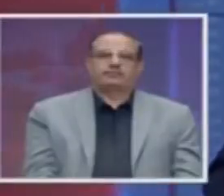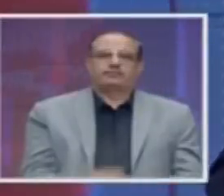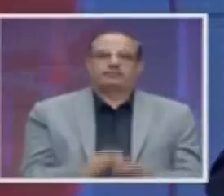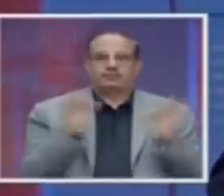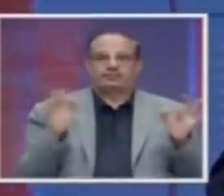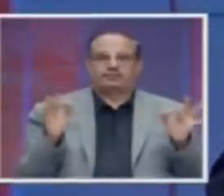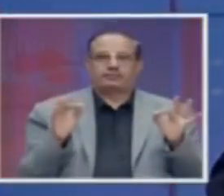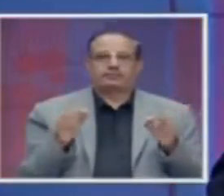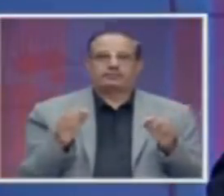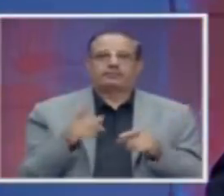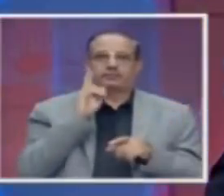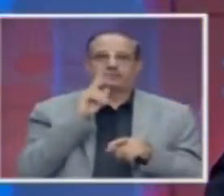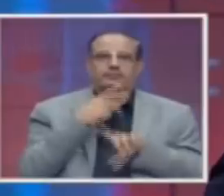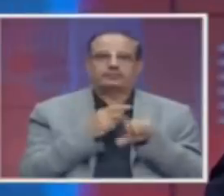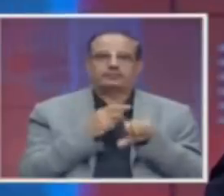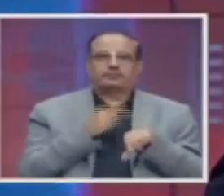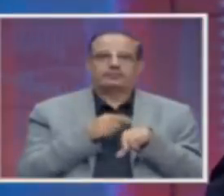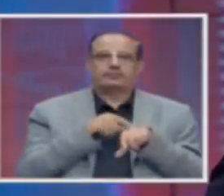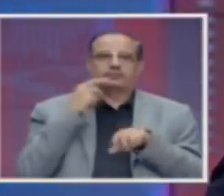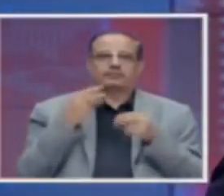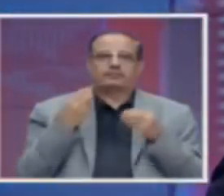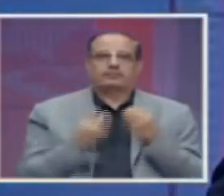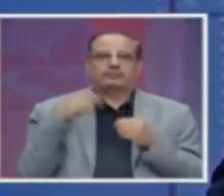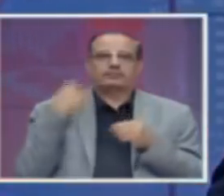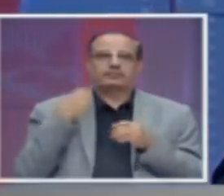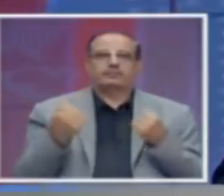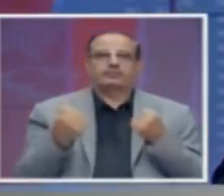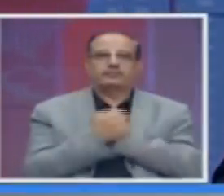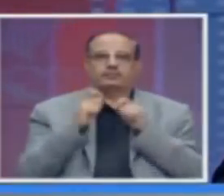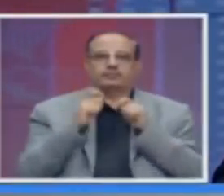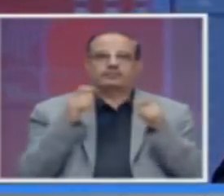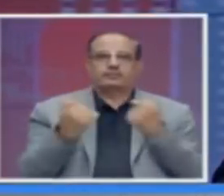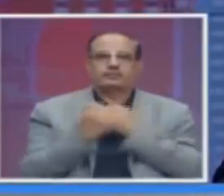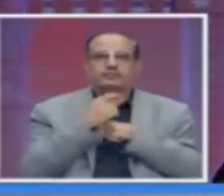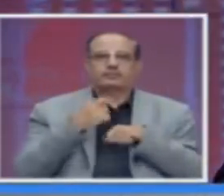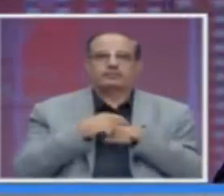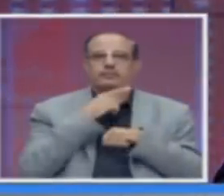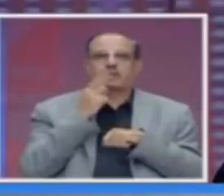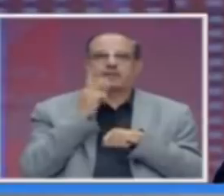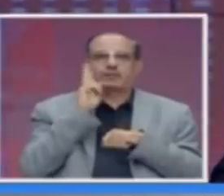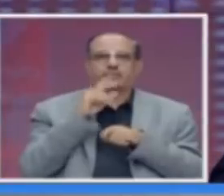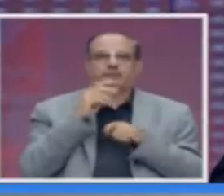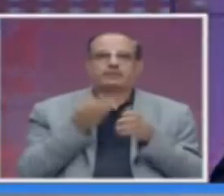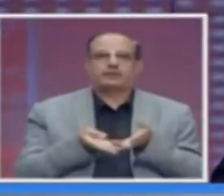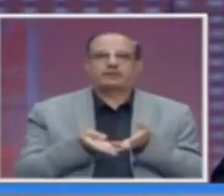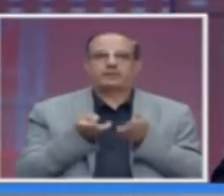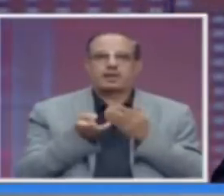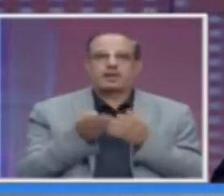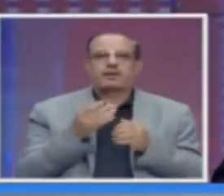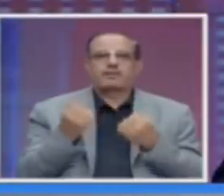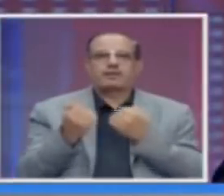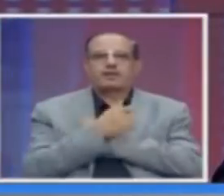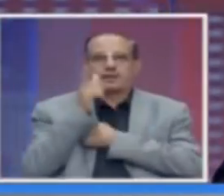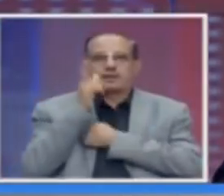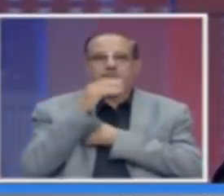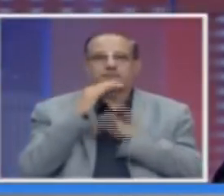إلى التفاصيل، تفقد الرئيس الوزراء دكتور مصطفى مدبولي، يرافقه وزير السياحة والأثار دكتور خالد العناني، أعمال استكمال